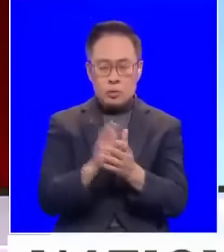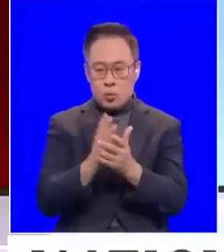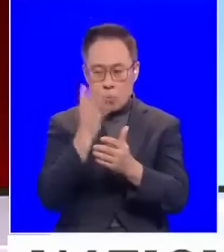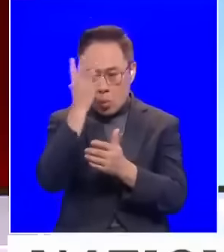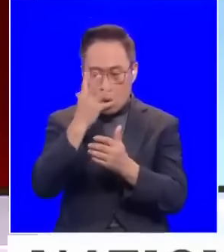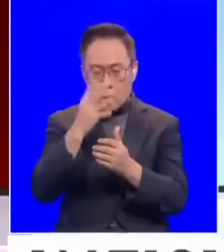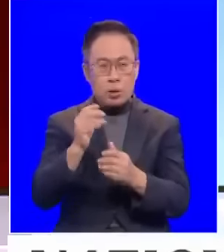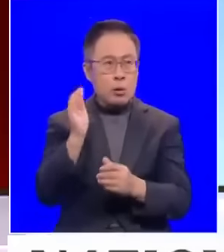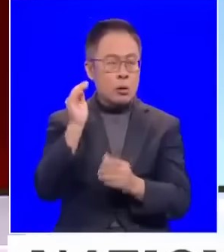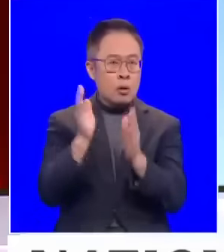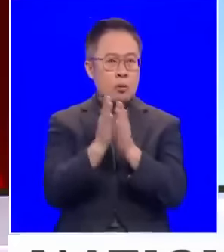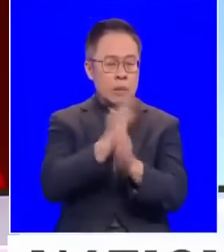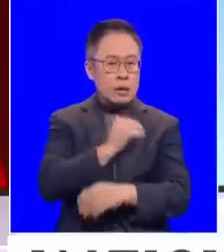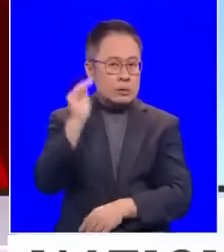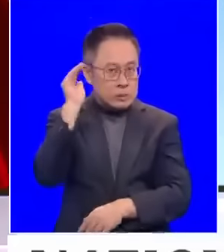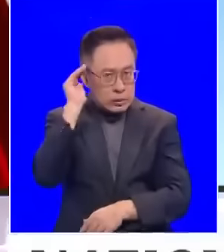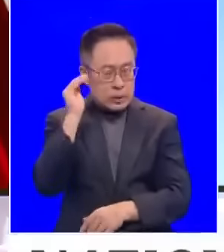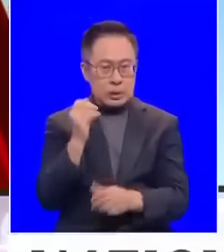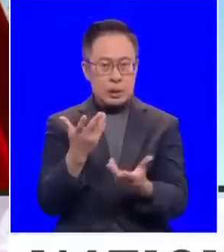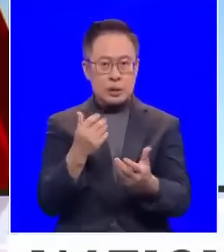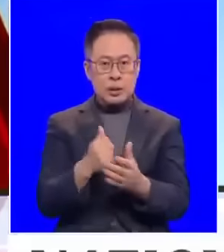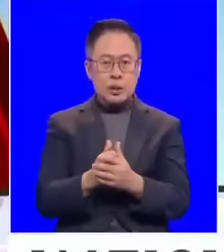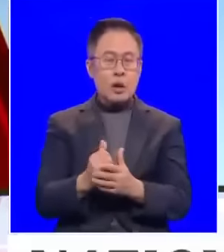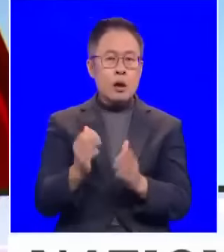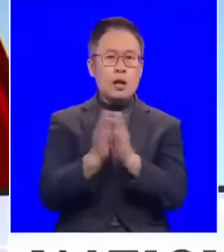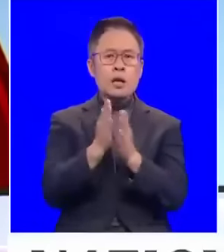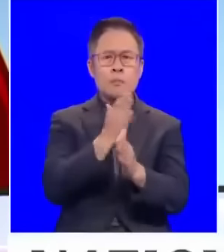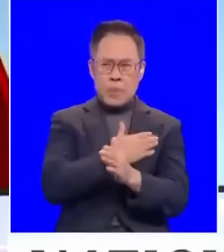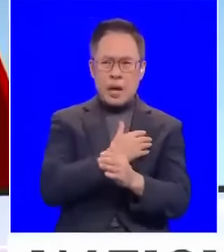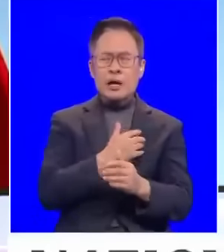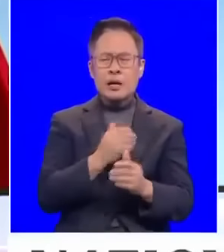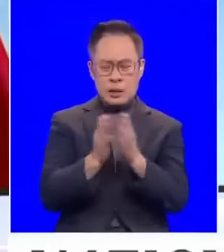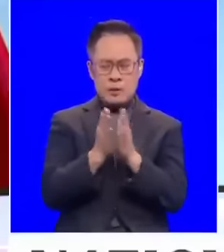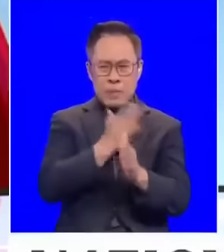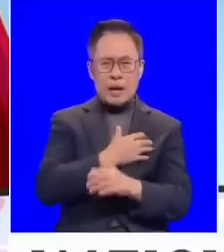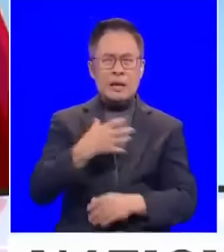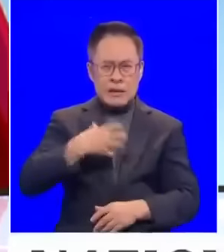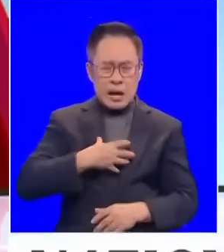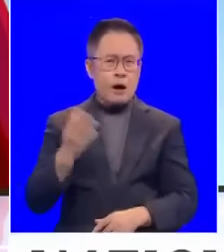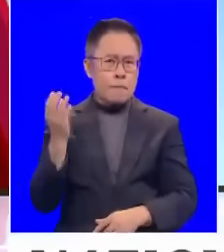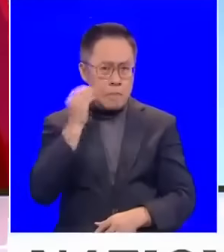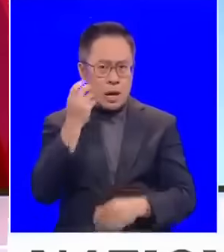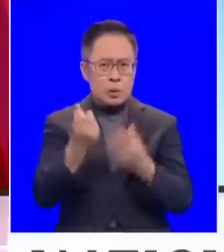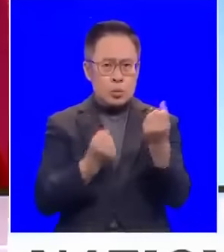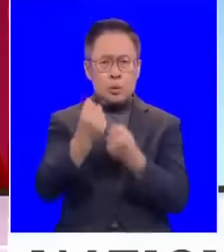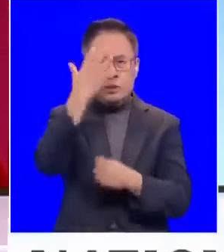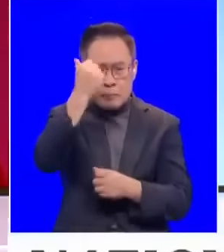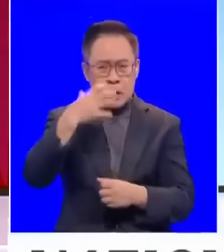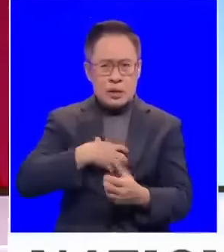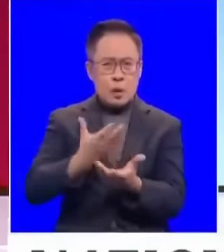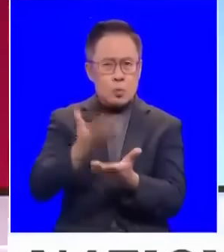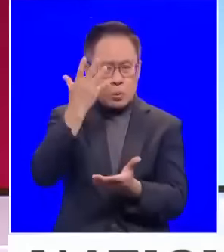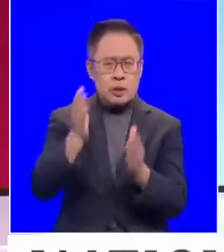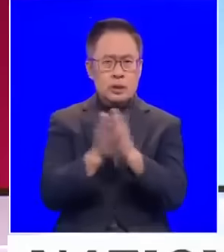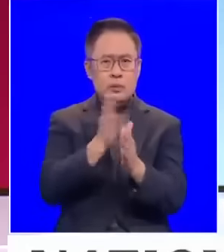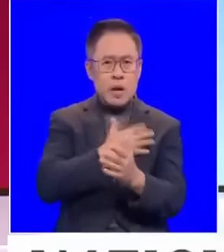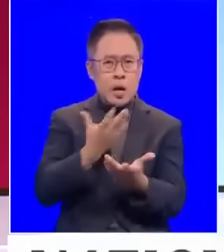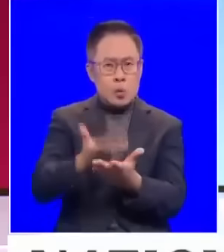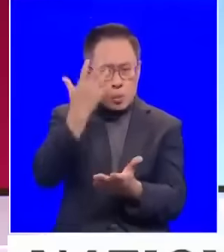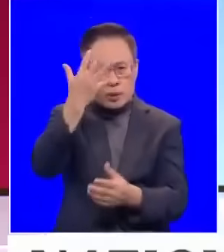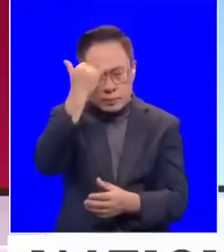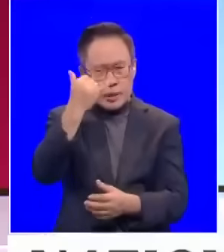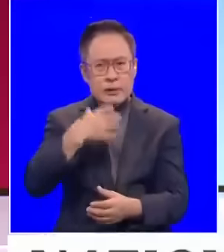แต่ก็งงนะที่เขาจูงใจบอกว่าเดี๋ยวจะมีบ้านจะมีรถเนี่ย แล้ว พระสงฆ์อยากจะได้ไปทำไมคะเนี่ย หลังจากนี้หรือเปล่าหลังจากศึกแล้วอะไรอย่างเงี้ยนะคะ